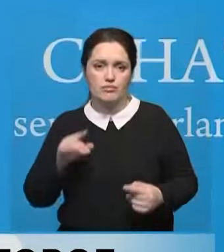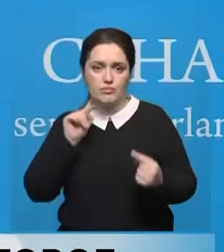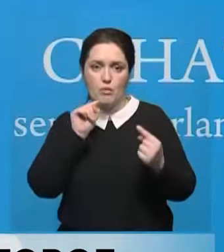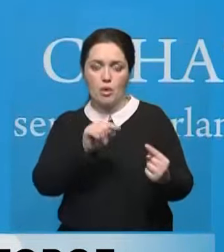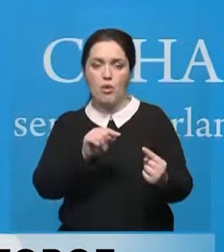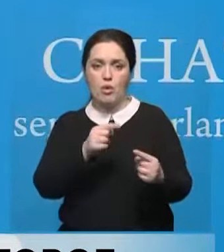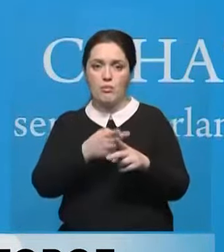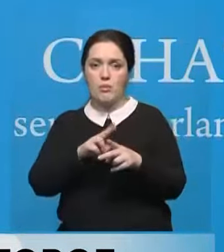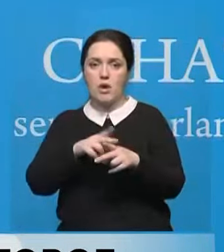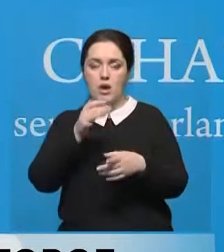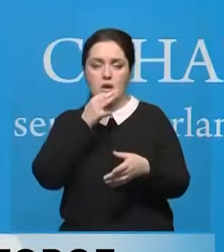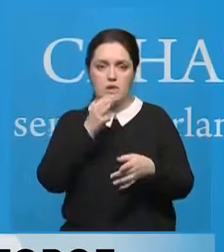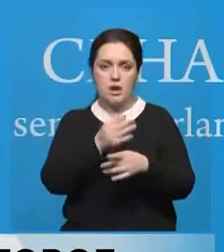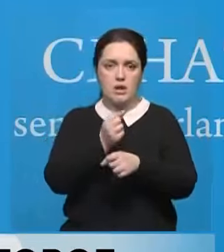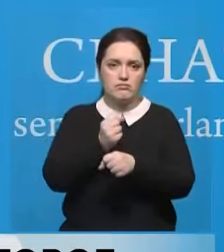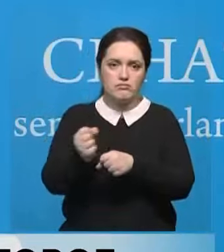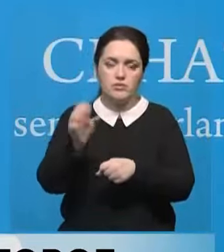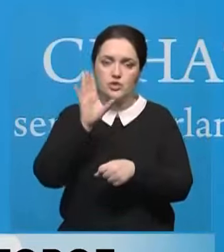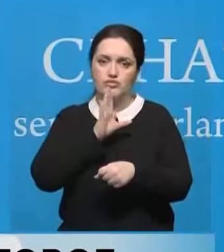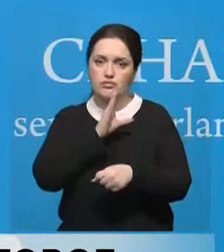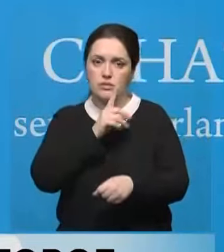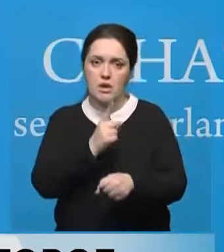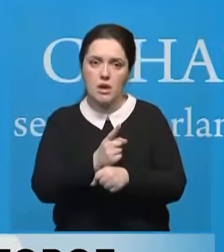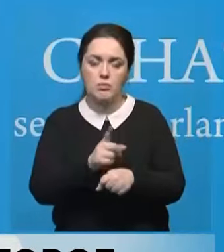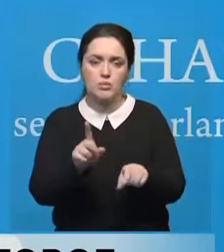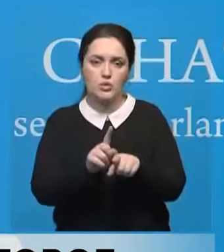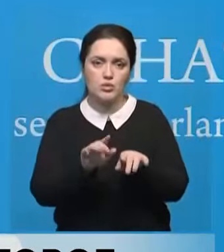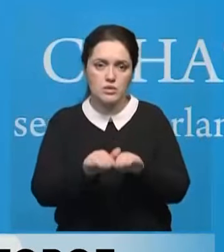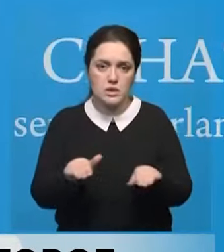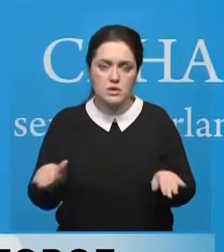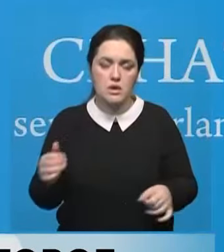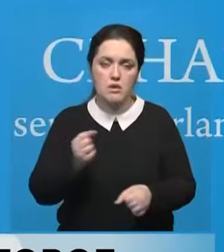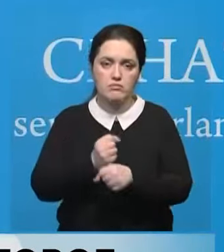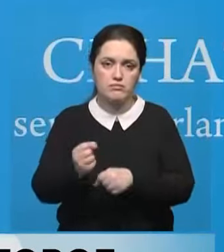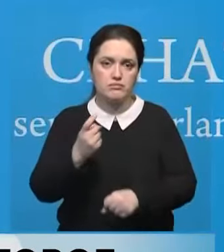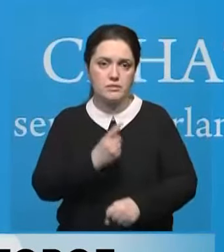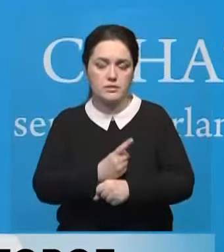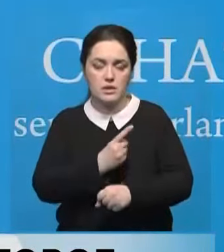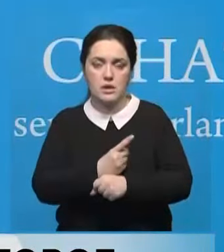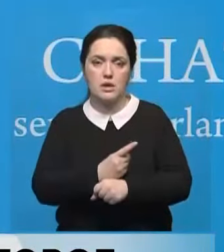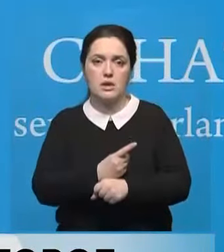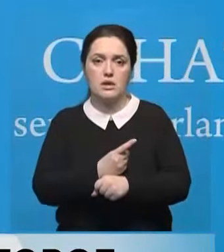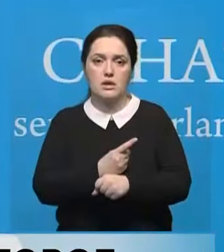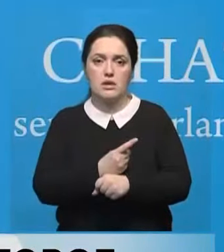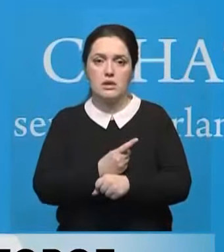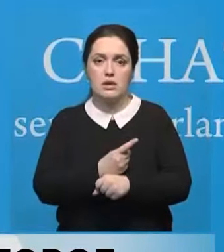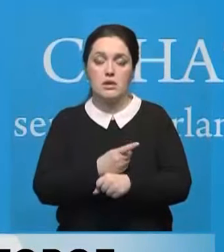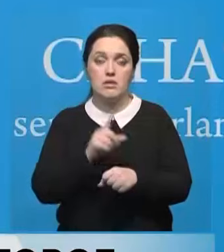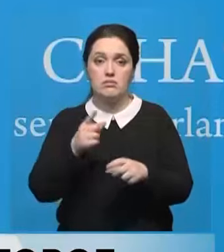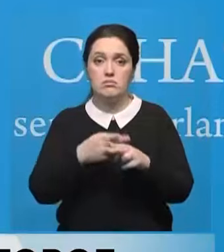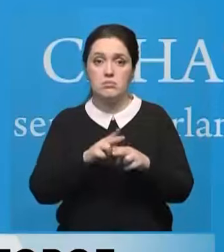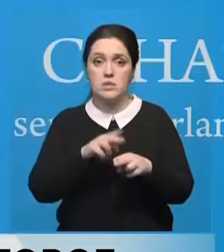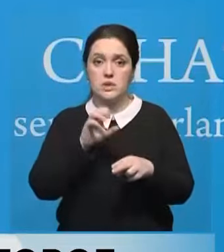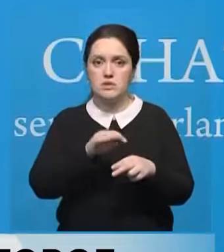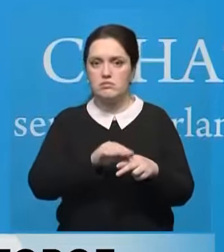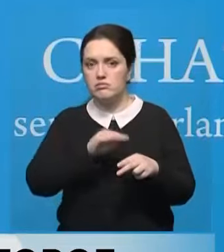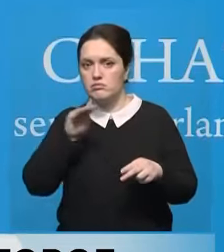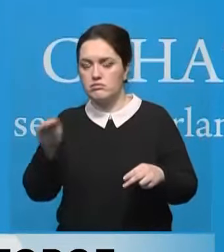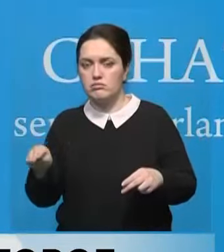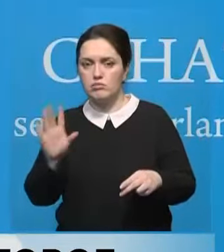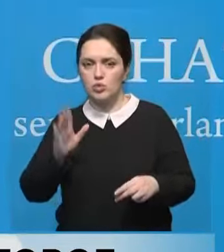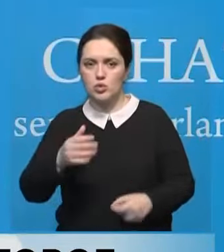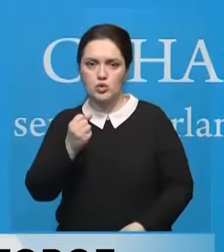обеспечить ответственность, скажем так, людей, которые допускают себе эти формы насилия путем переведения этих действий,